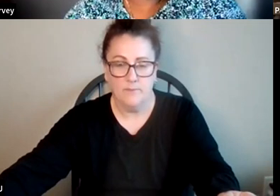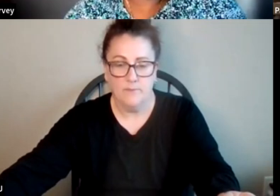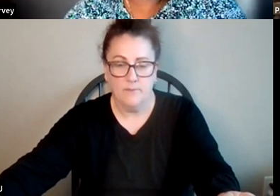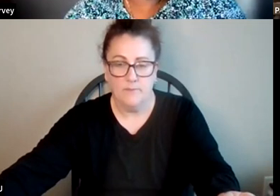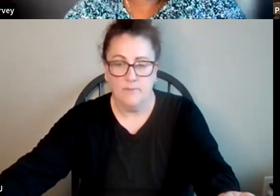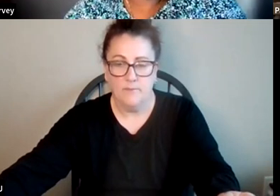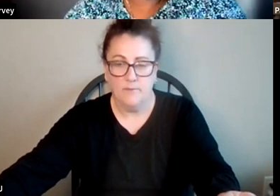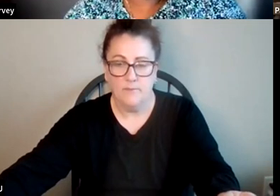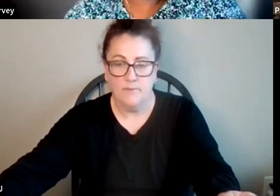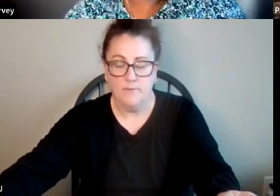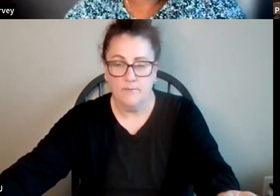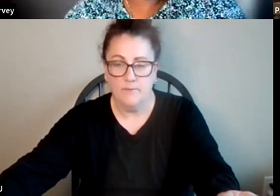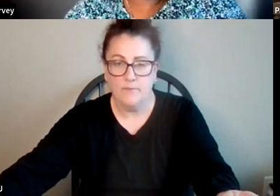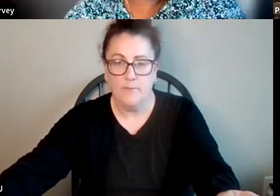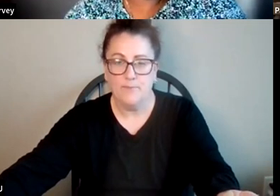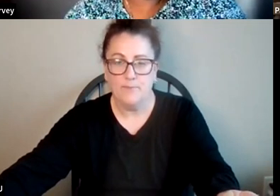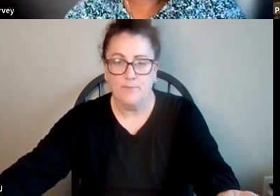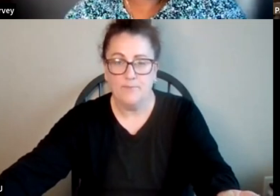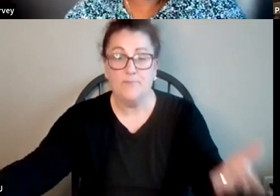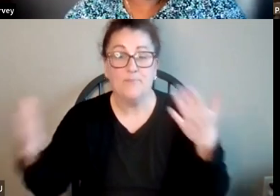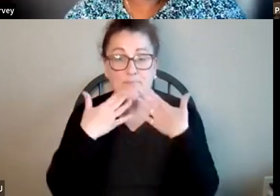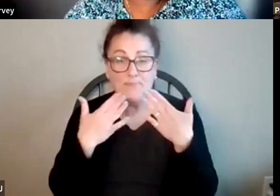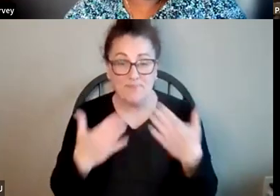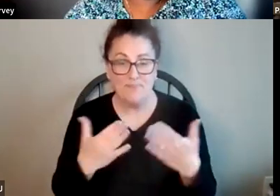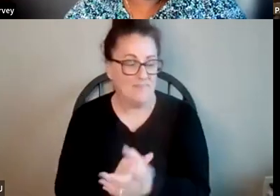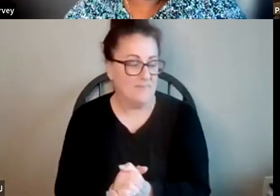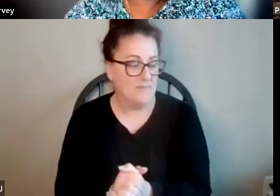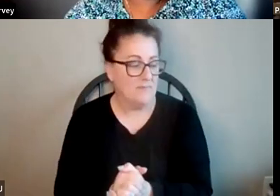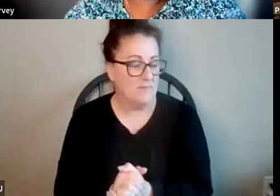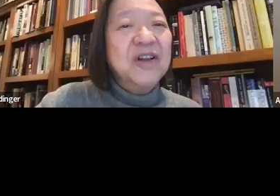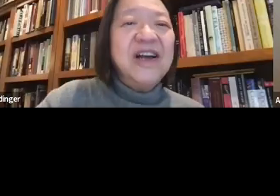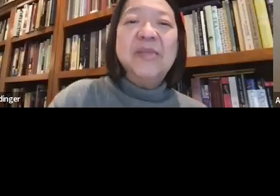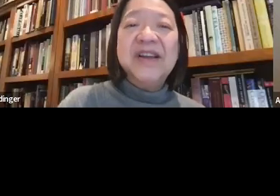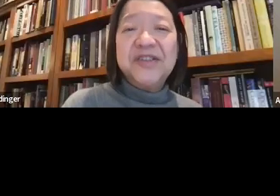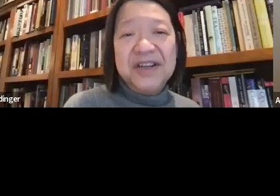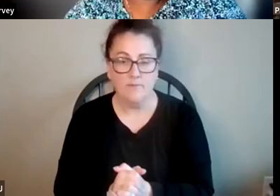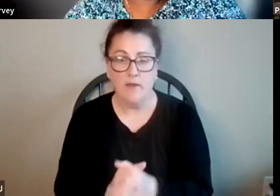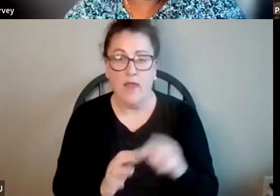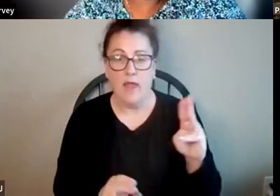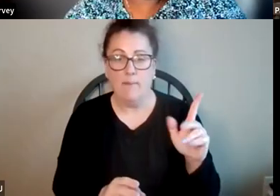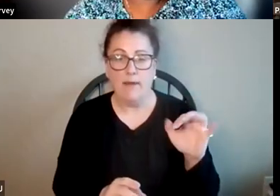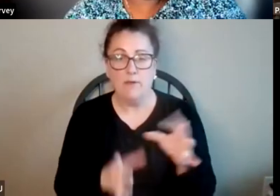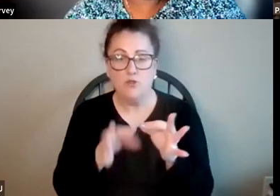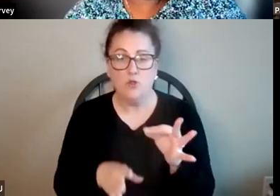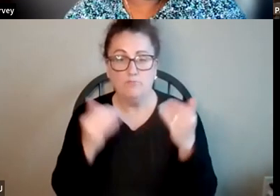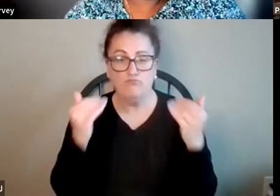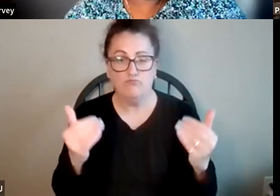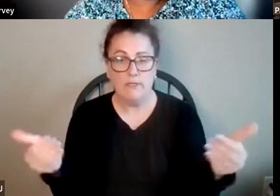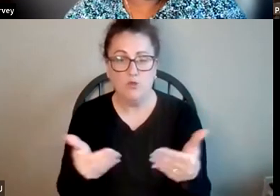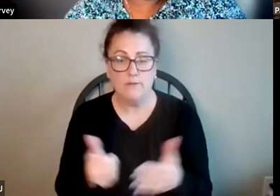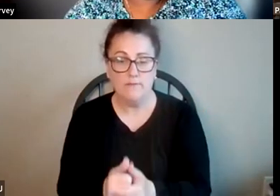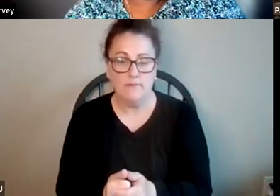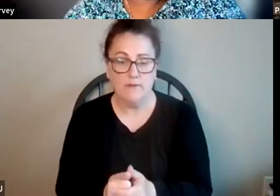Chinese 呢個頻道。唔該曬，一陣間見。 Thank you. Thank you very much. And will our Mandarin interpreter please introduce